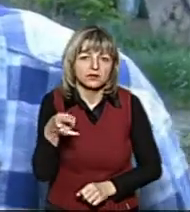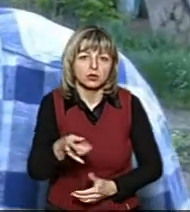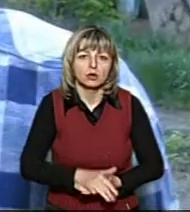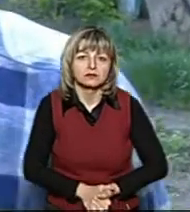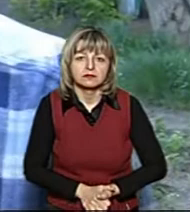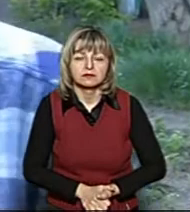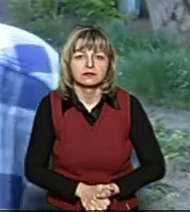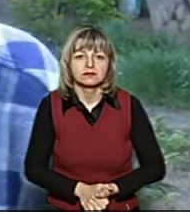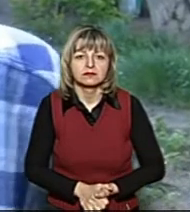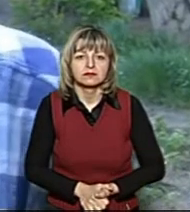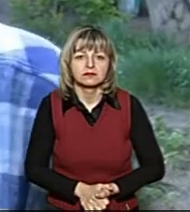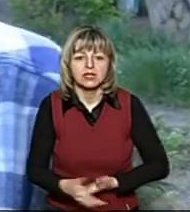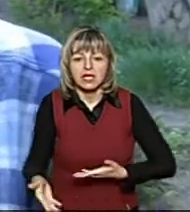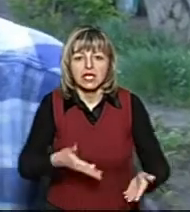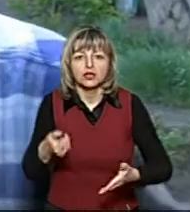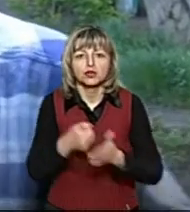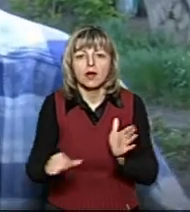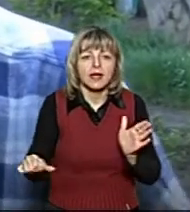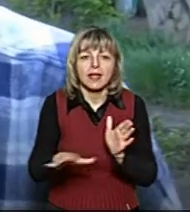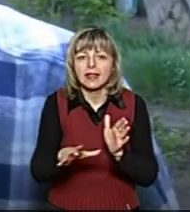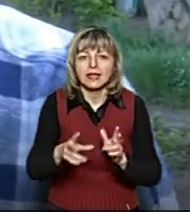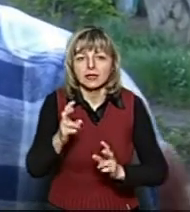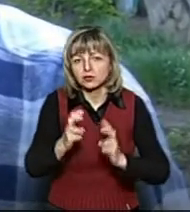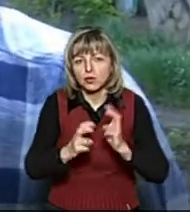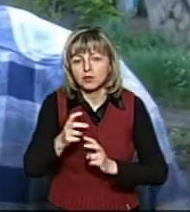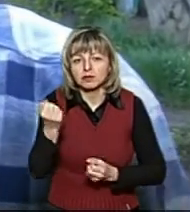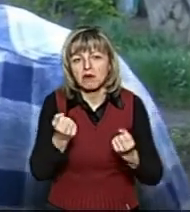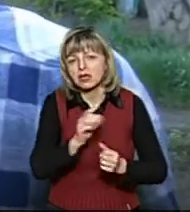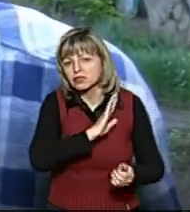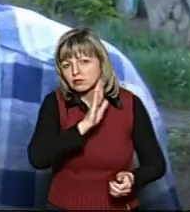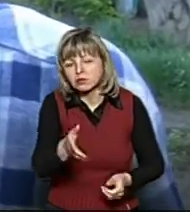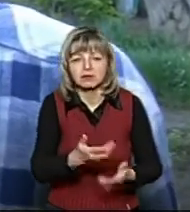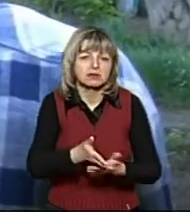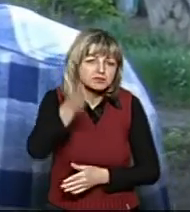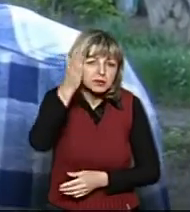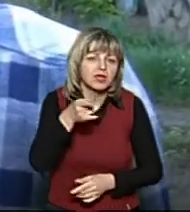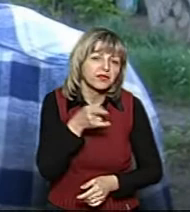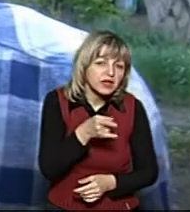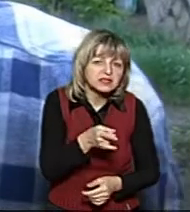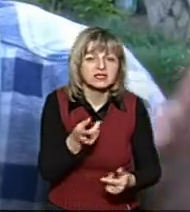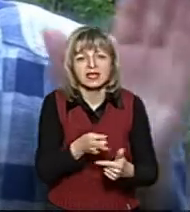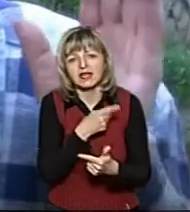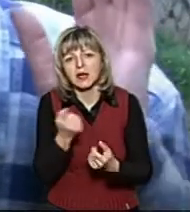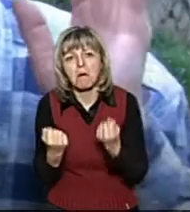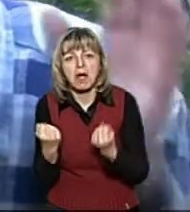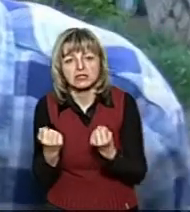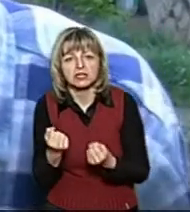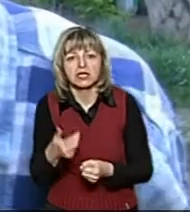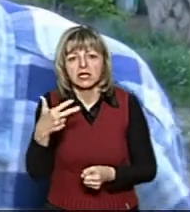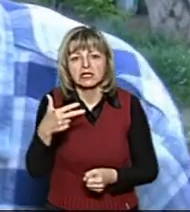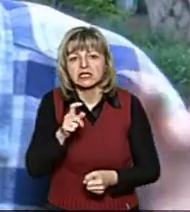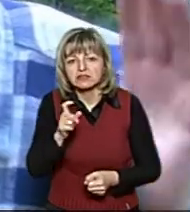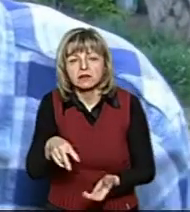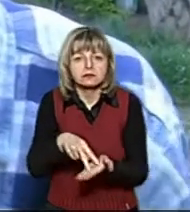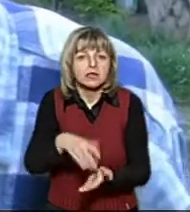за того електроапаратно, там машини ходять, може якусь машину чи таксі, хоч щось поймаємо. Півгодини